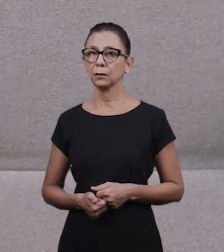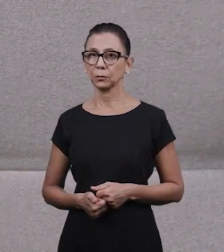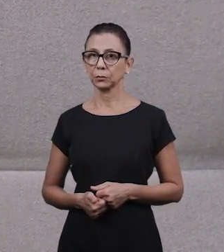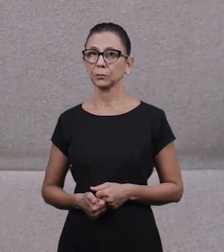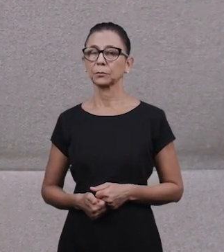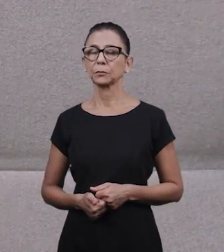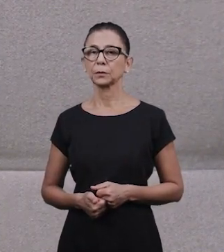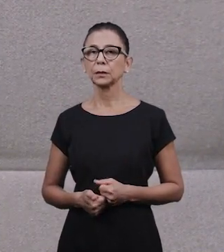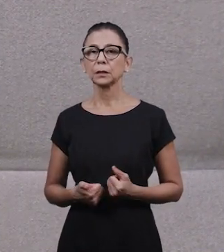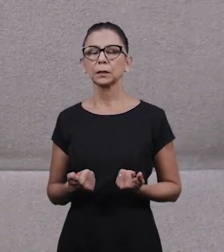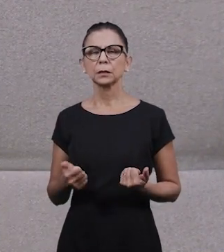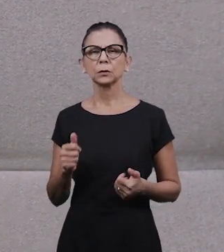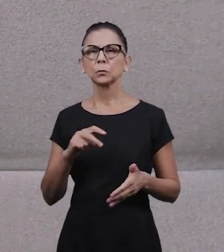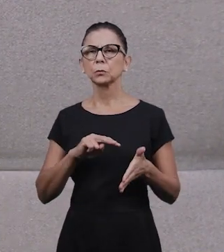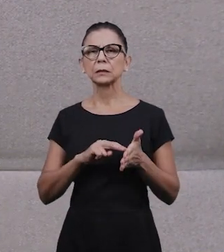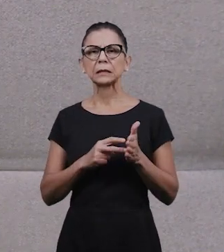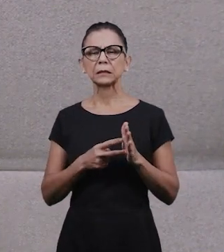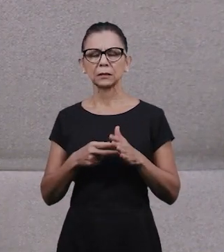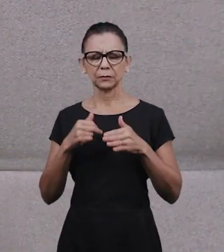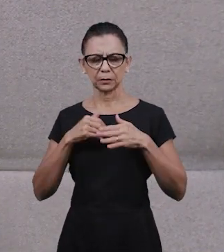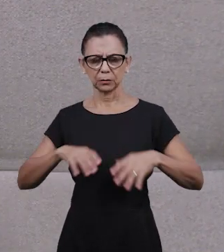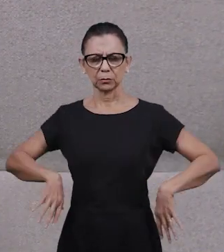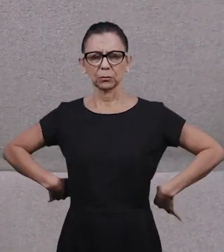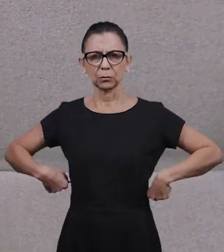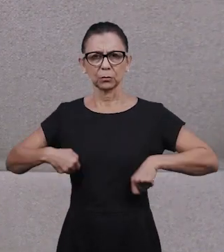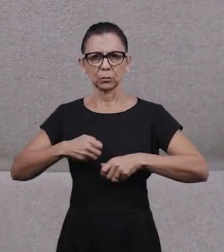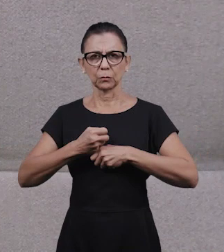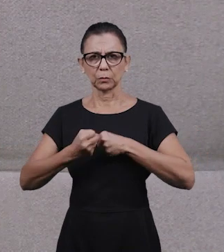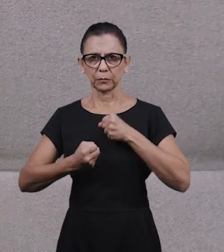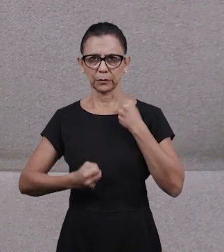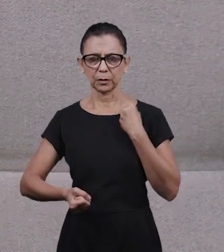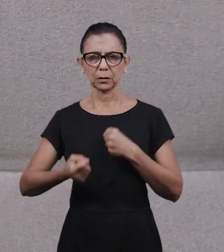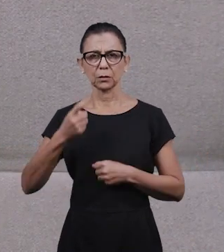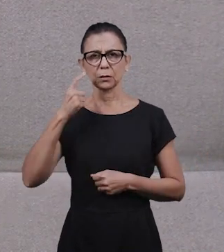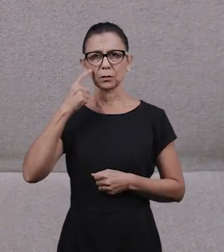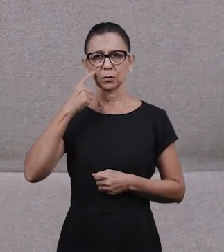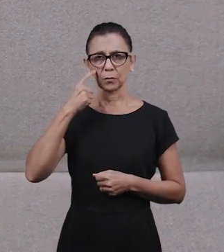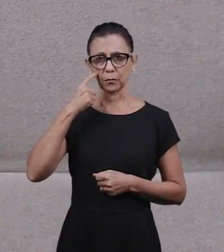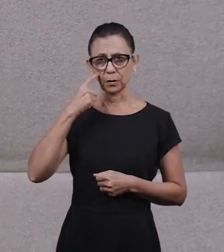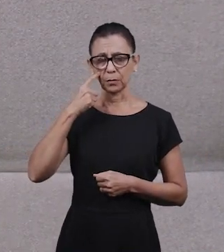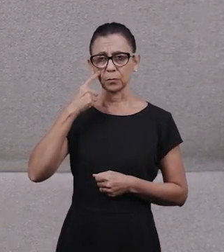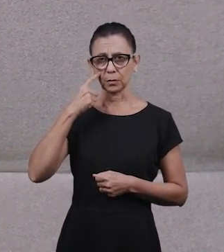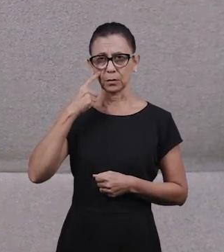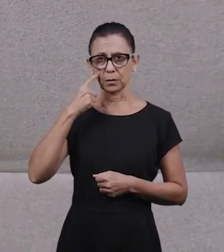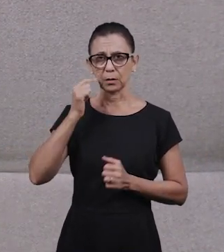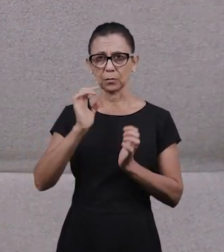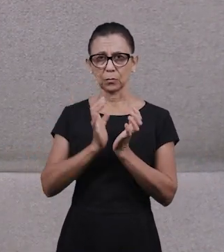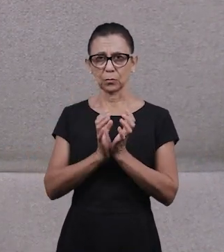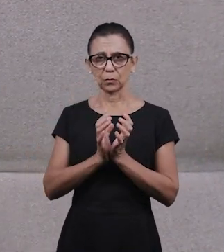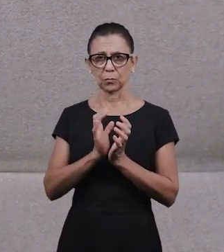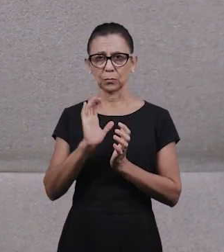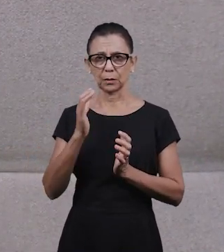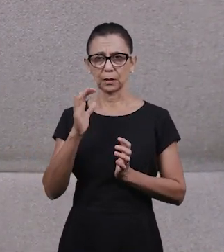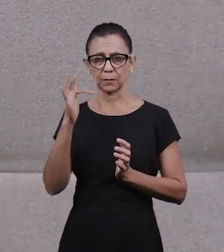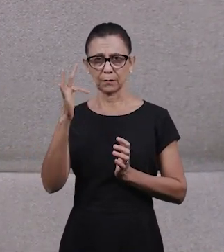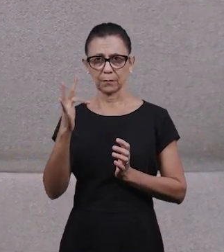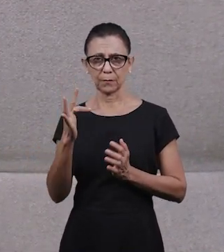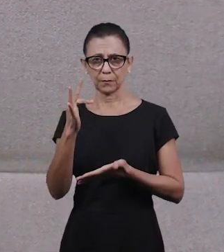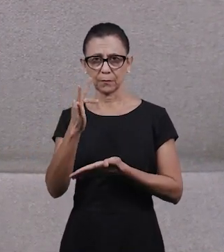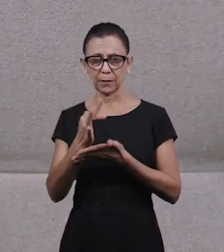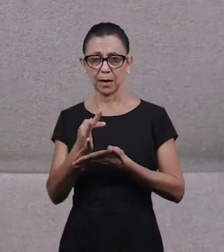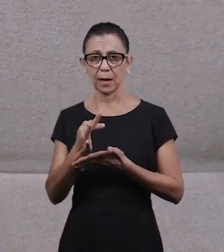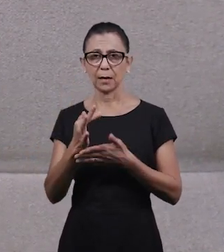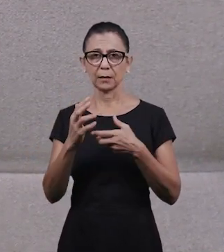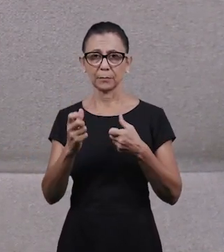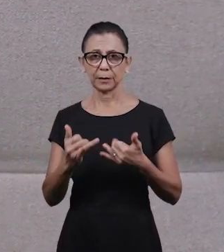caractéristique des reins saints, comme nous avons vu dans l'explication, dans le groupe Science et Foi, les les habits, c'est ce